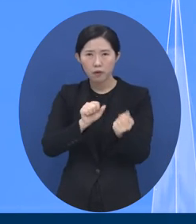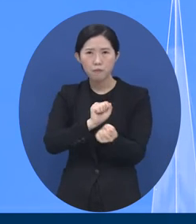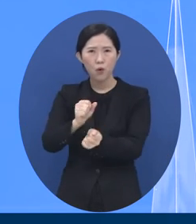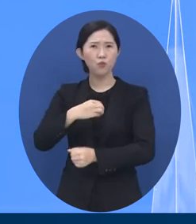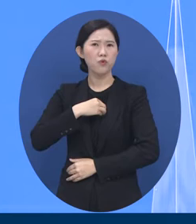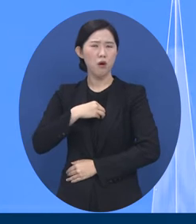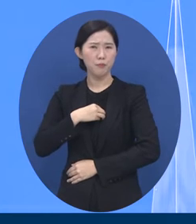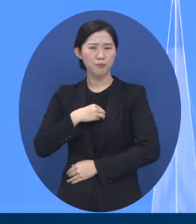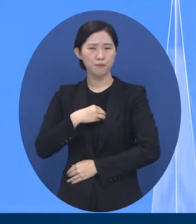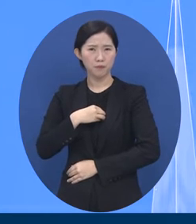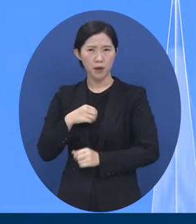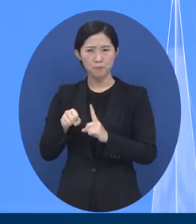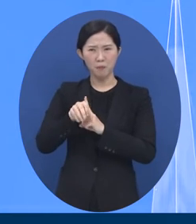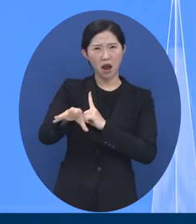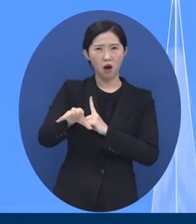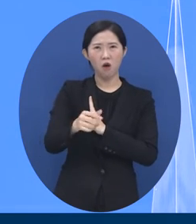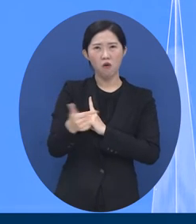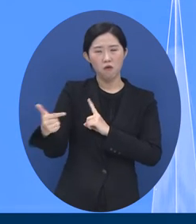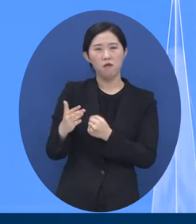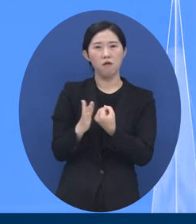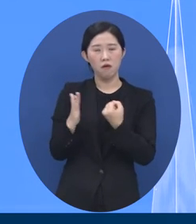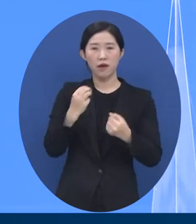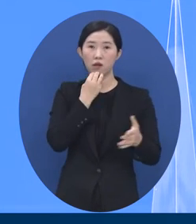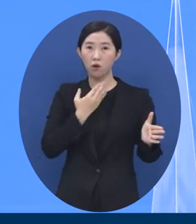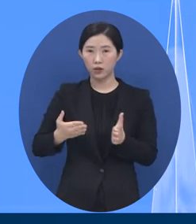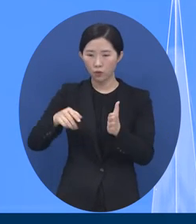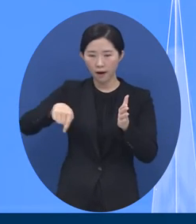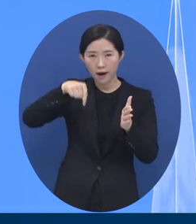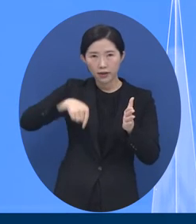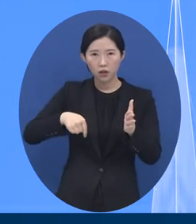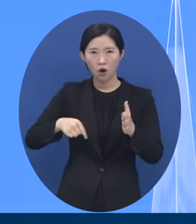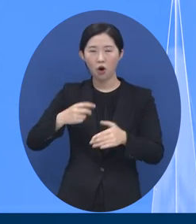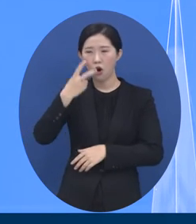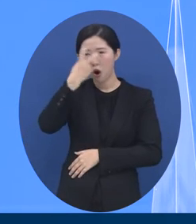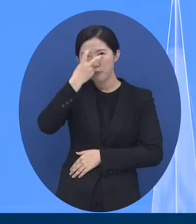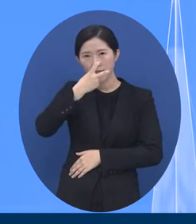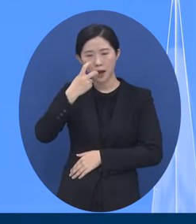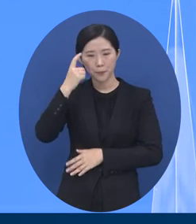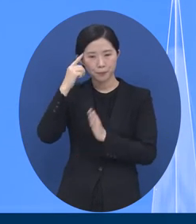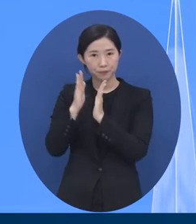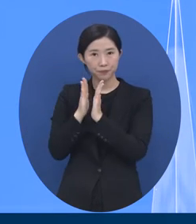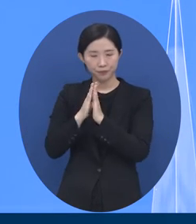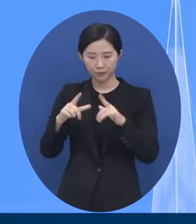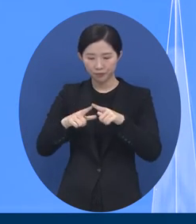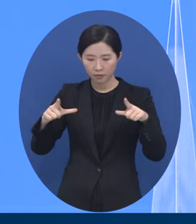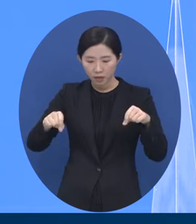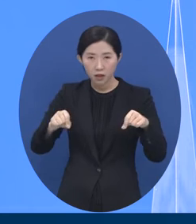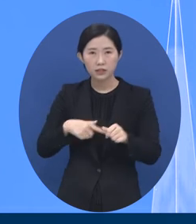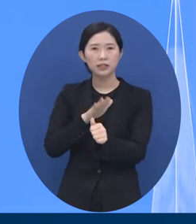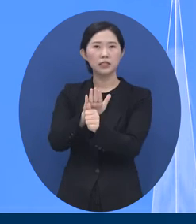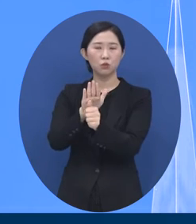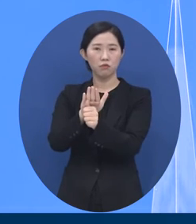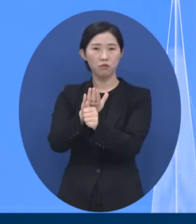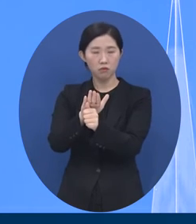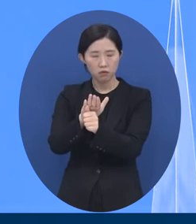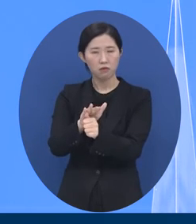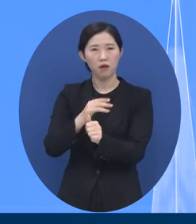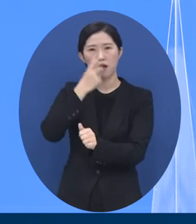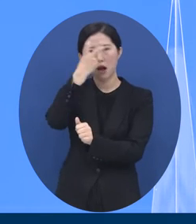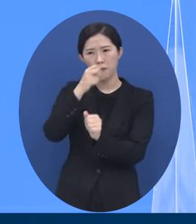가능성이 높은 사업장에 대해서 경기도가 자가검사 키트를 지원하여 집단 감염 확산을 방지하고자